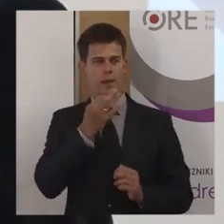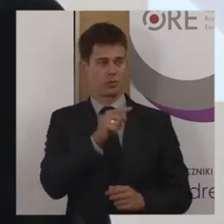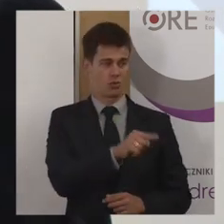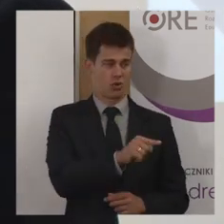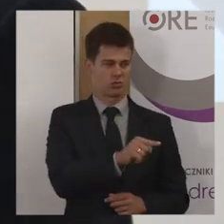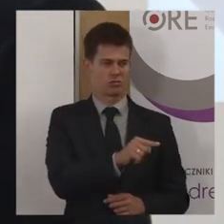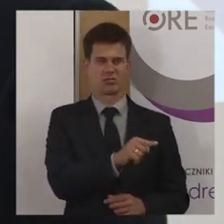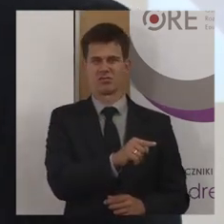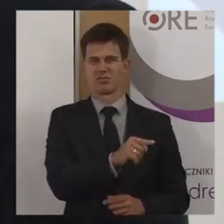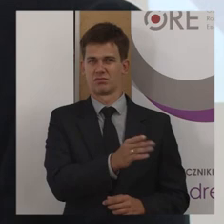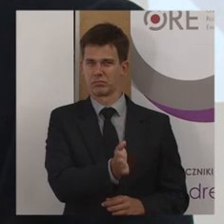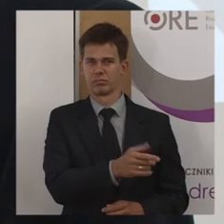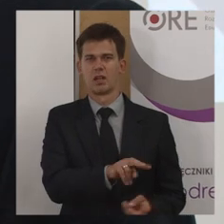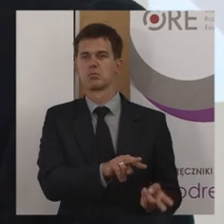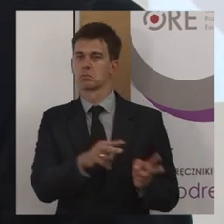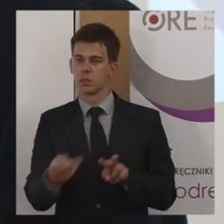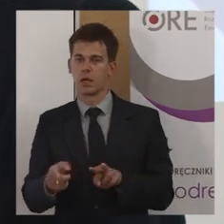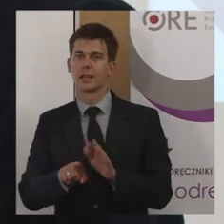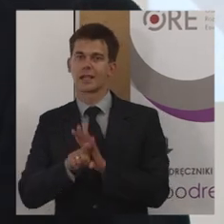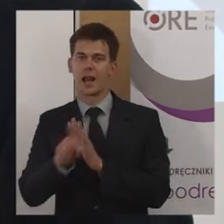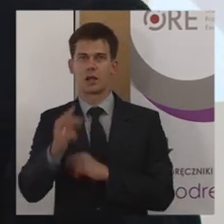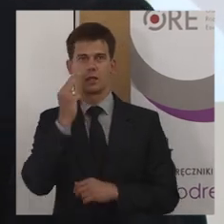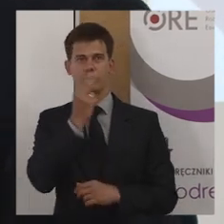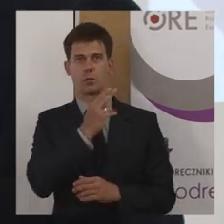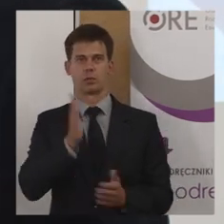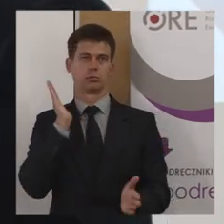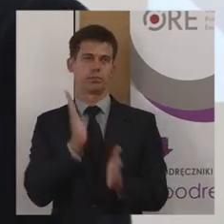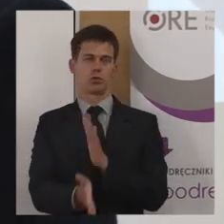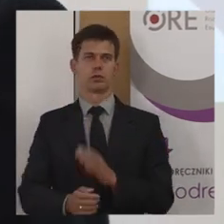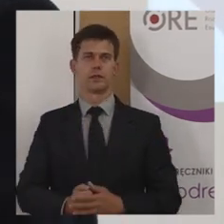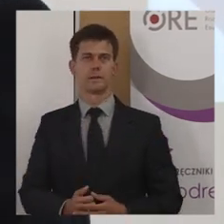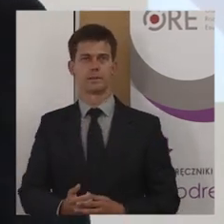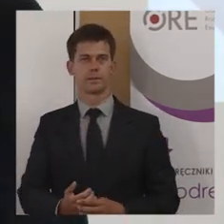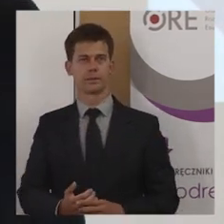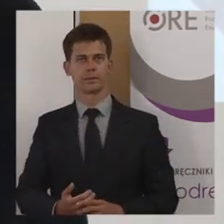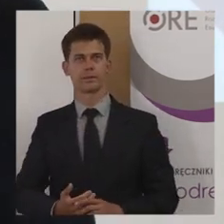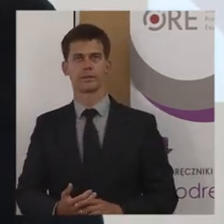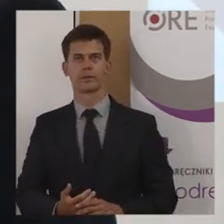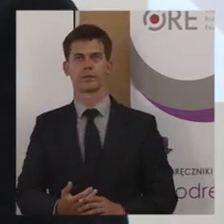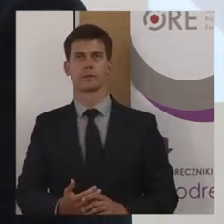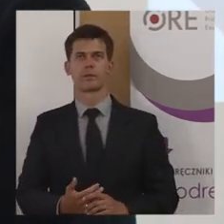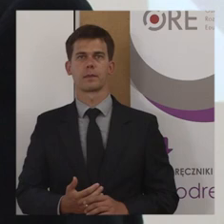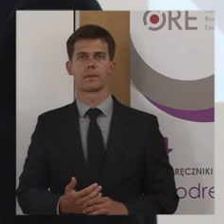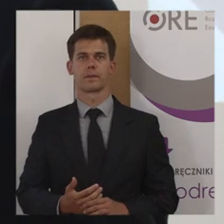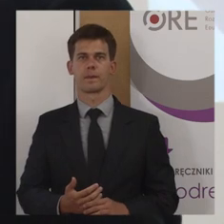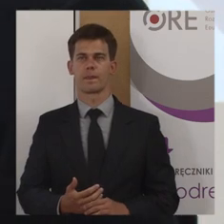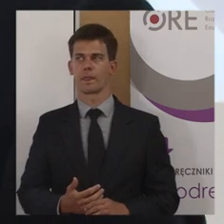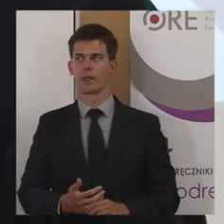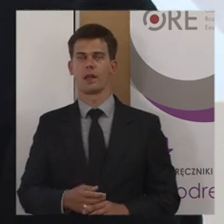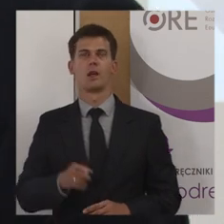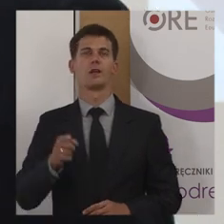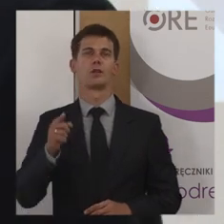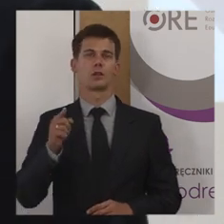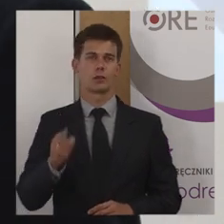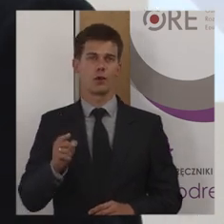za to nad taką grą, która nauczy matematyki i dzieci widzące, i niewidome, i niesłyszące. I to